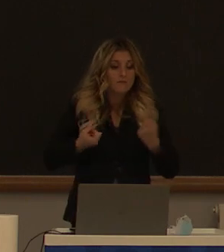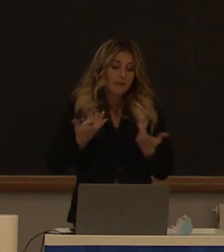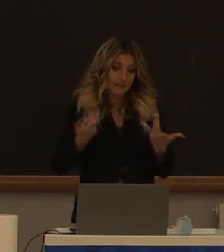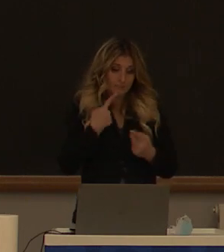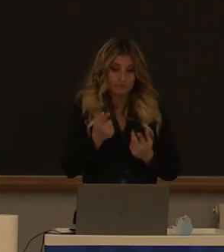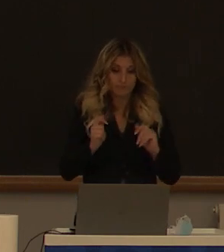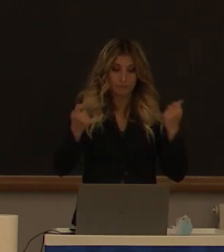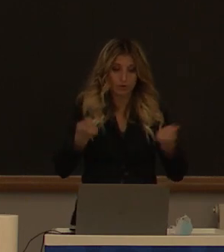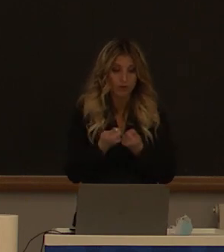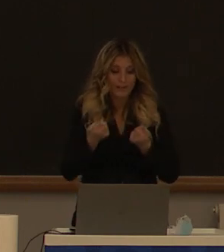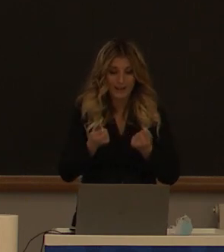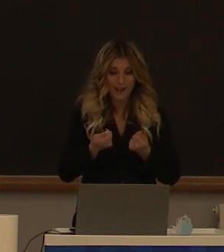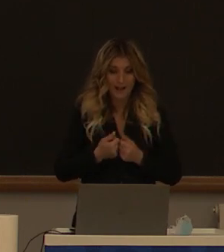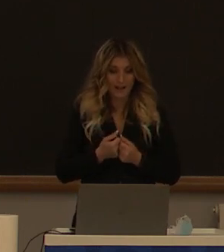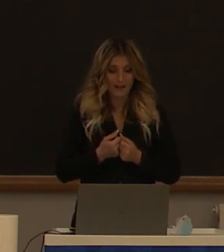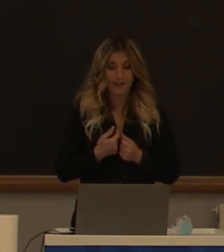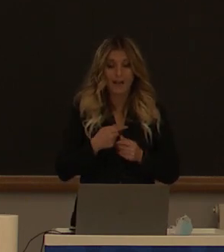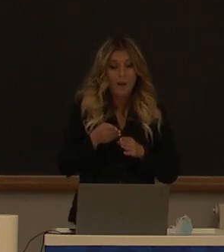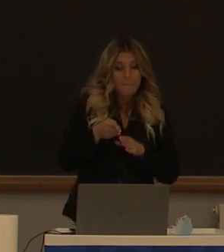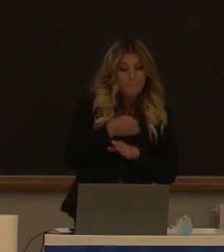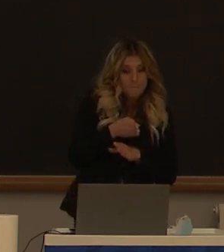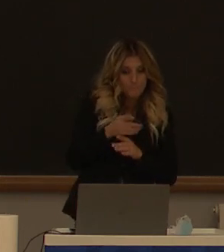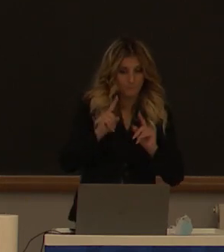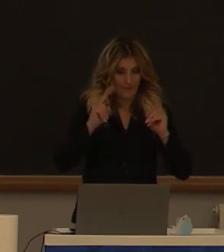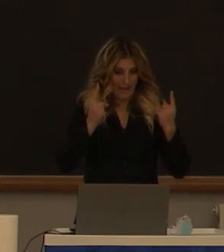una fase post laurea